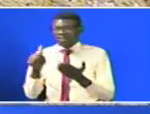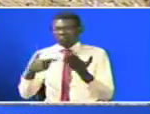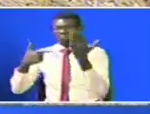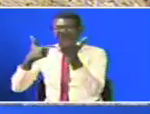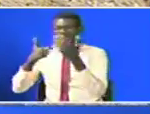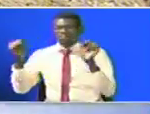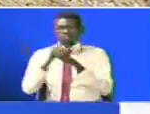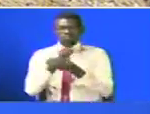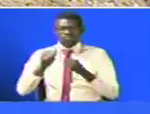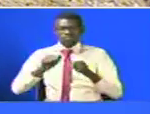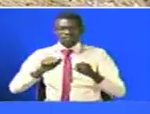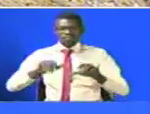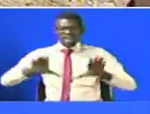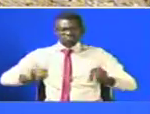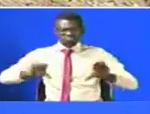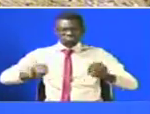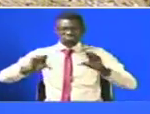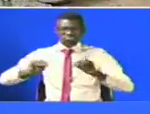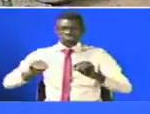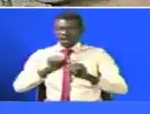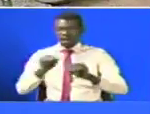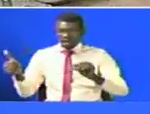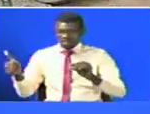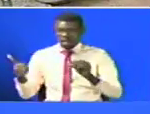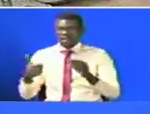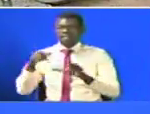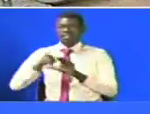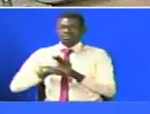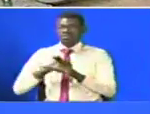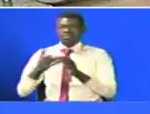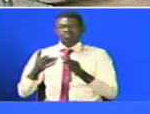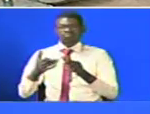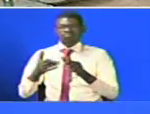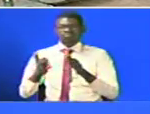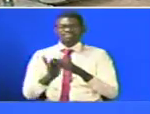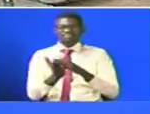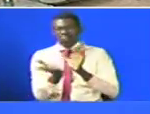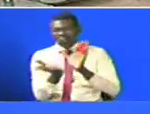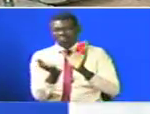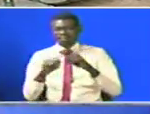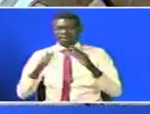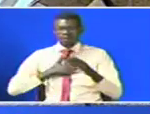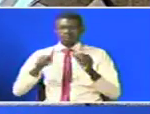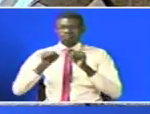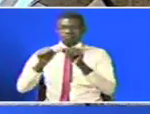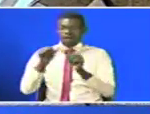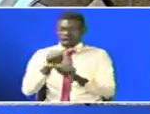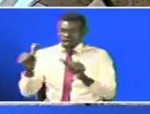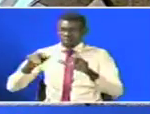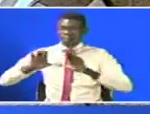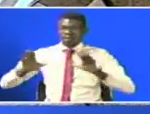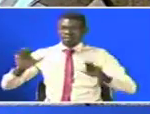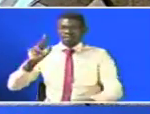Kwanza kwa matope hiyo mjene inatokana mara moja. Ijapo wenzake wamelivamia jiji na kuzamia soko la Kariokoo,